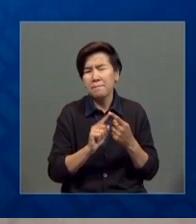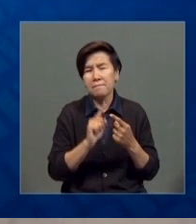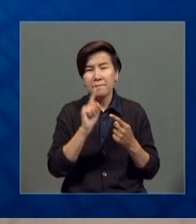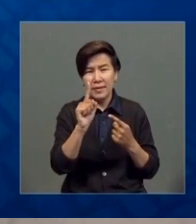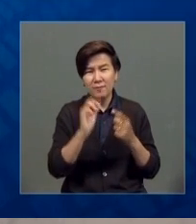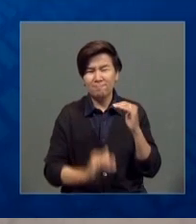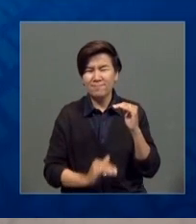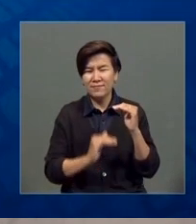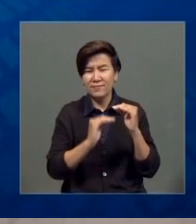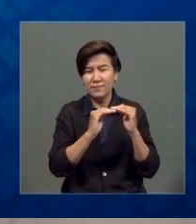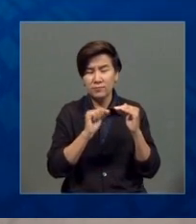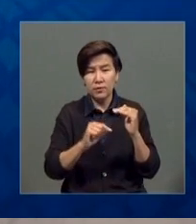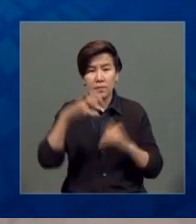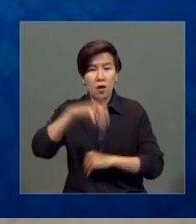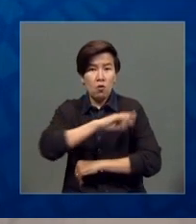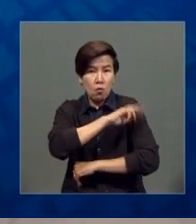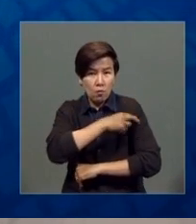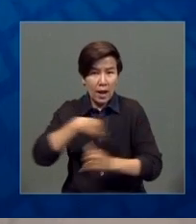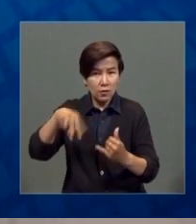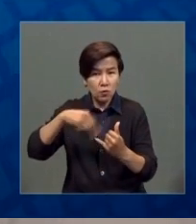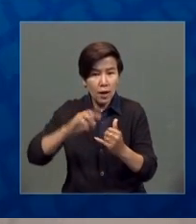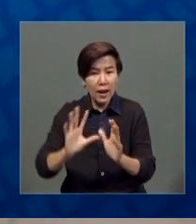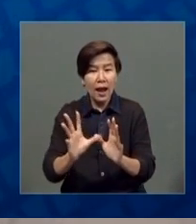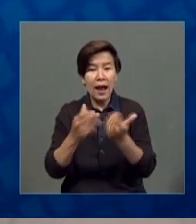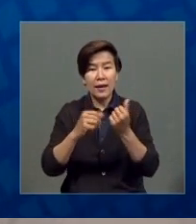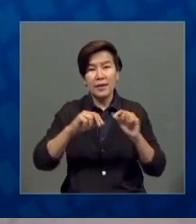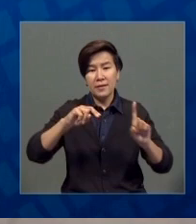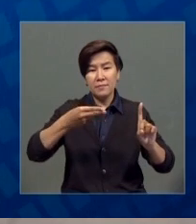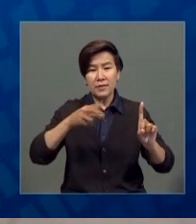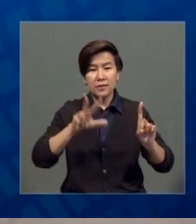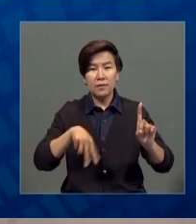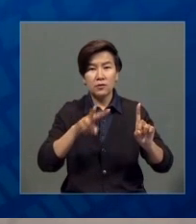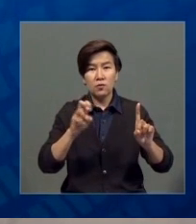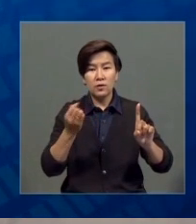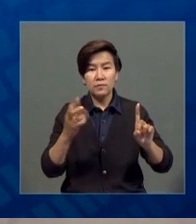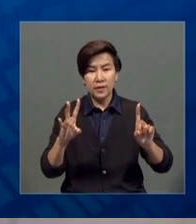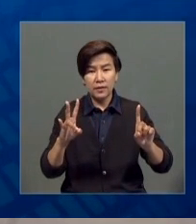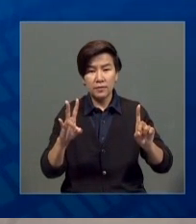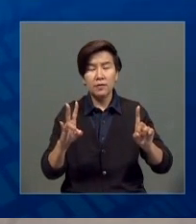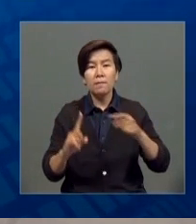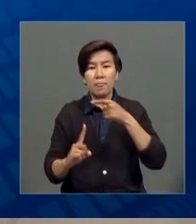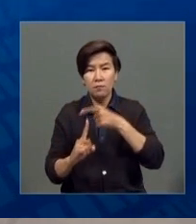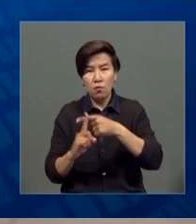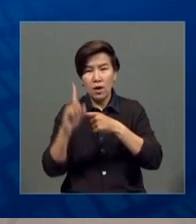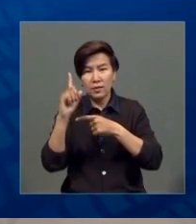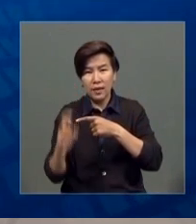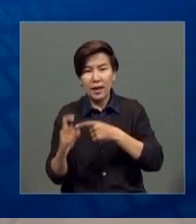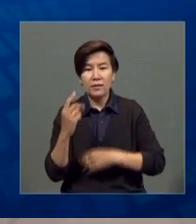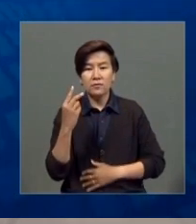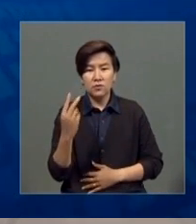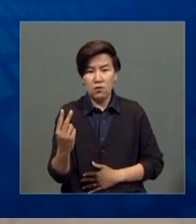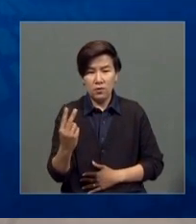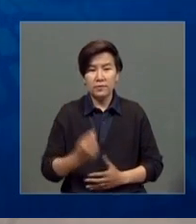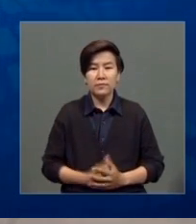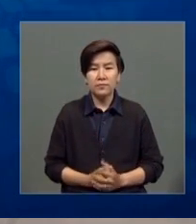ายังต้องช่วยกันวันนี้หมอทวีสินวิษณุโยธินโฆษกสบคพูดถึงตัวเลขของผู้ที่ติดโ